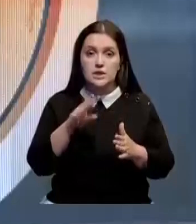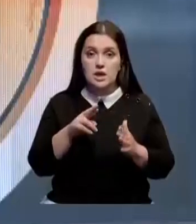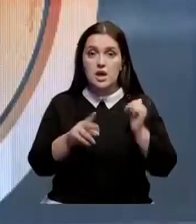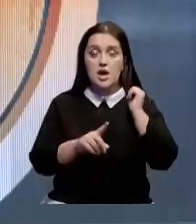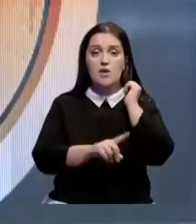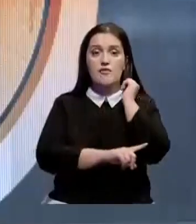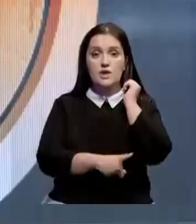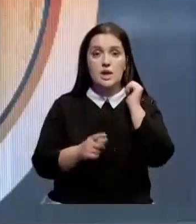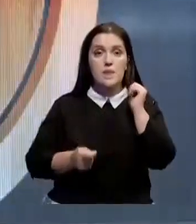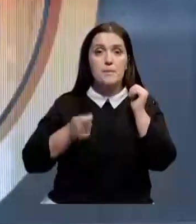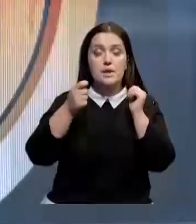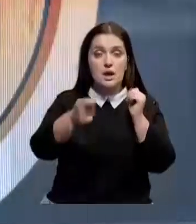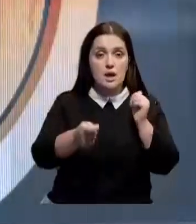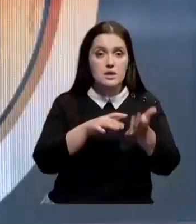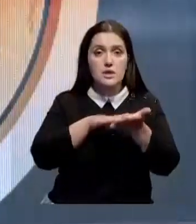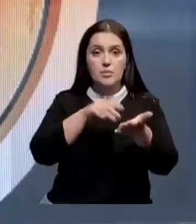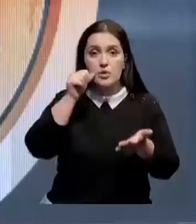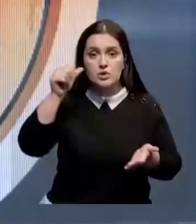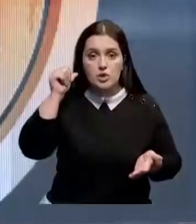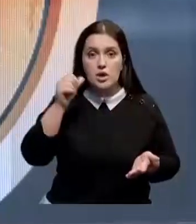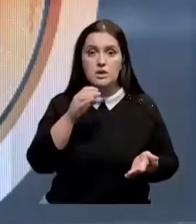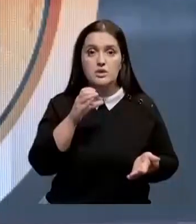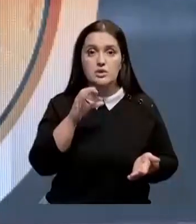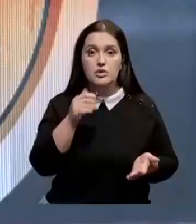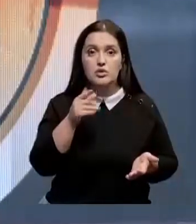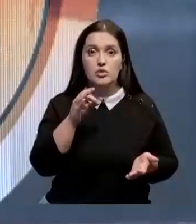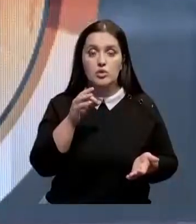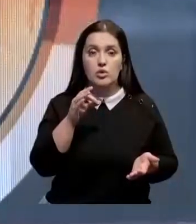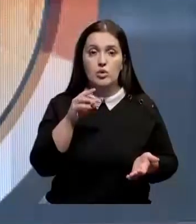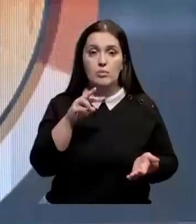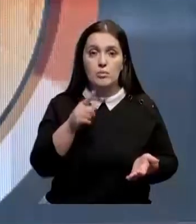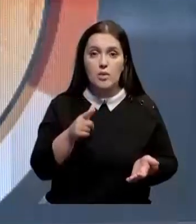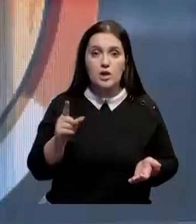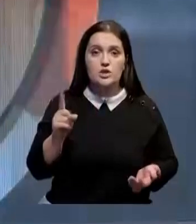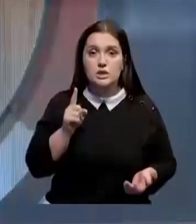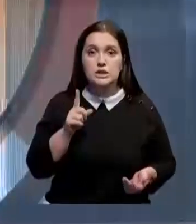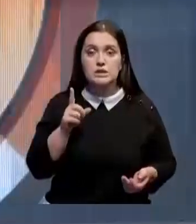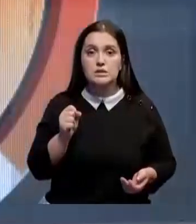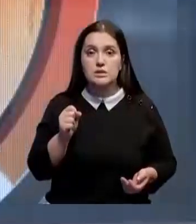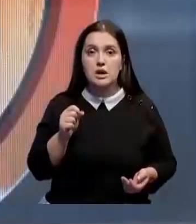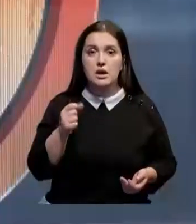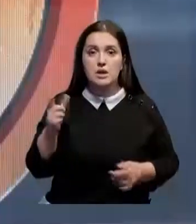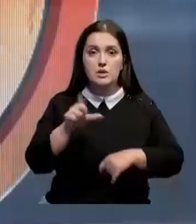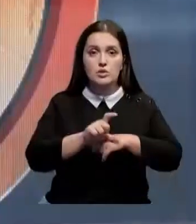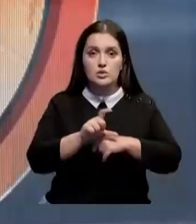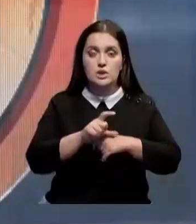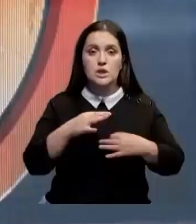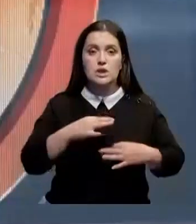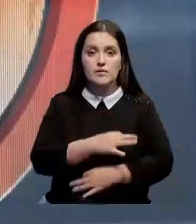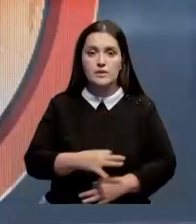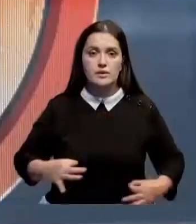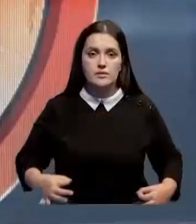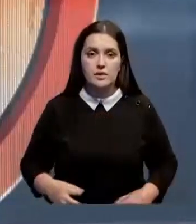Швеции. Она, как и Финляндия, подала заявку в прошлом году, однако пока Стокгольм оставался в режиме ожидания из-за позиции Турции